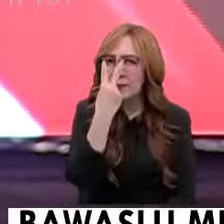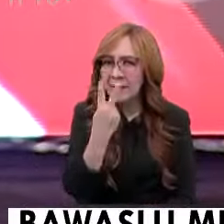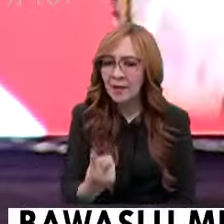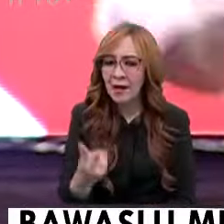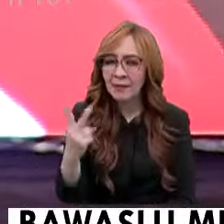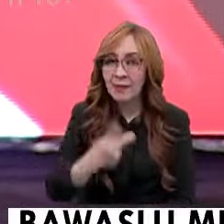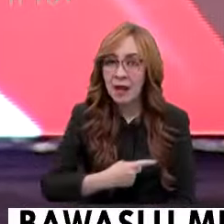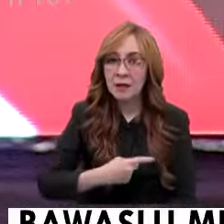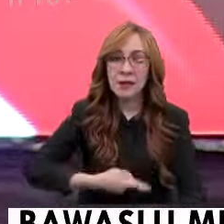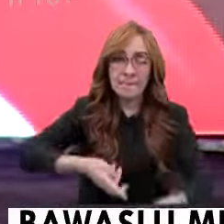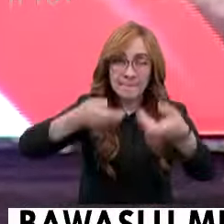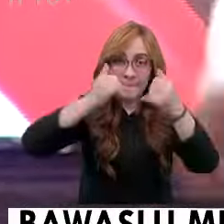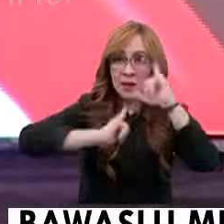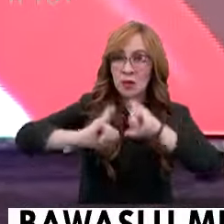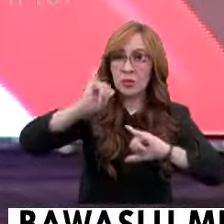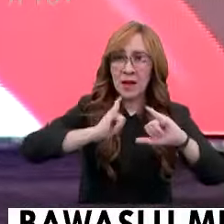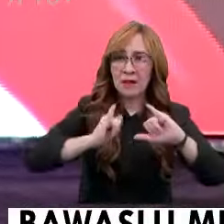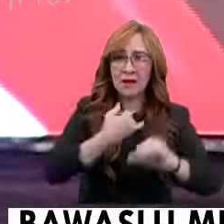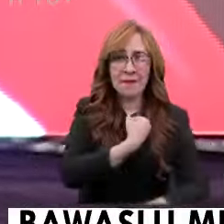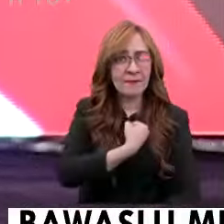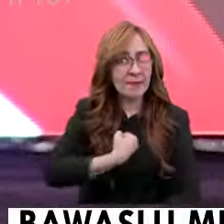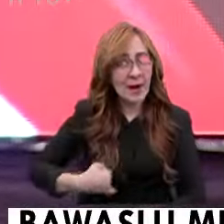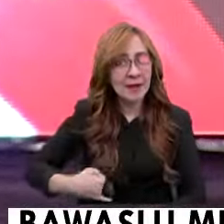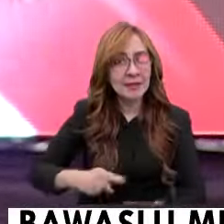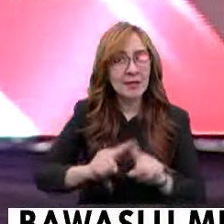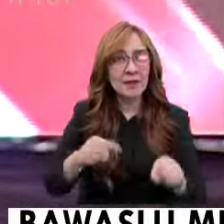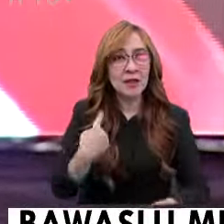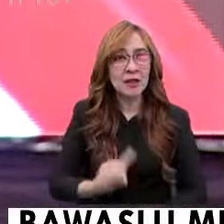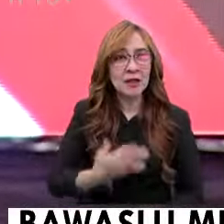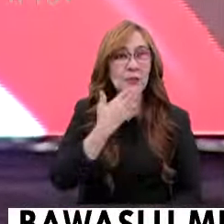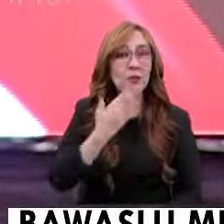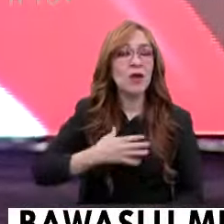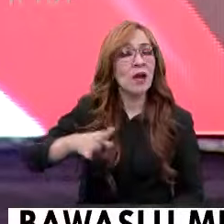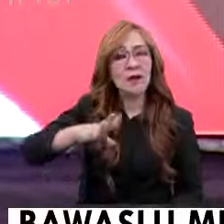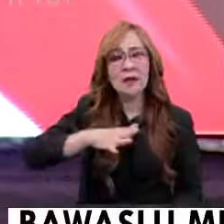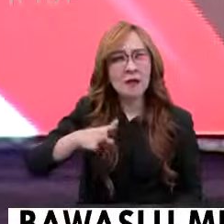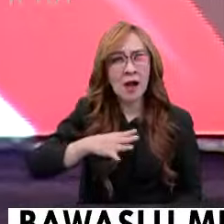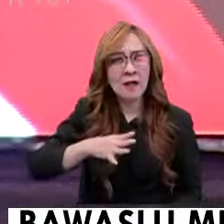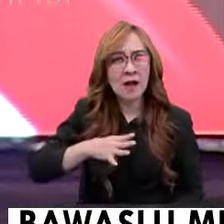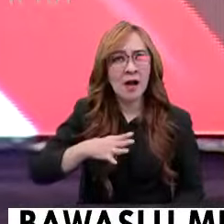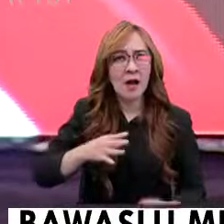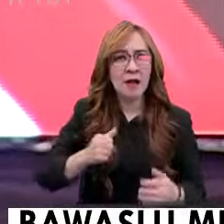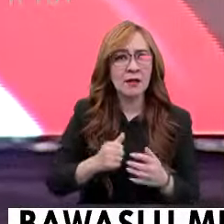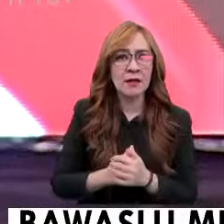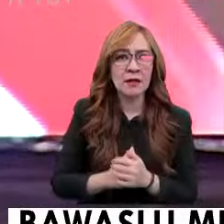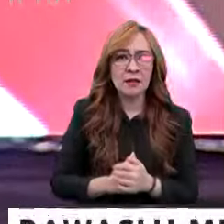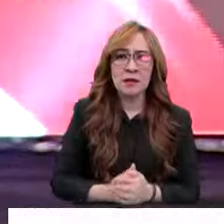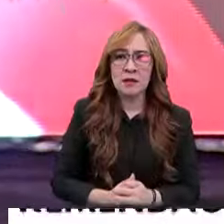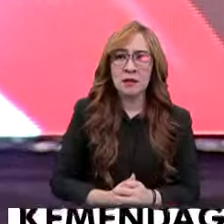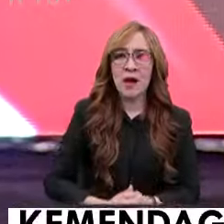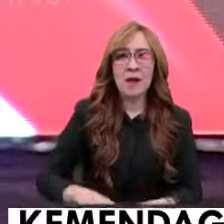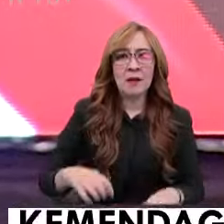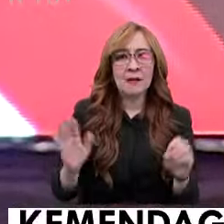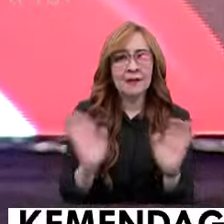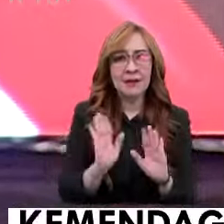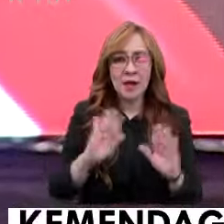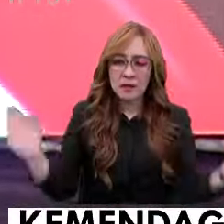dari minuman dan malas-malasan tapi kita punya harta kekayaan luar biasa tertidur di sini untuk itu butuh